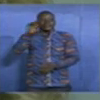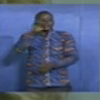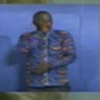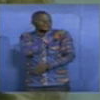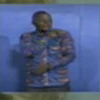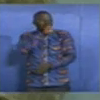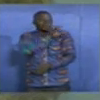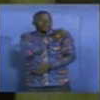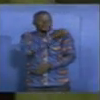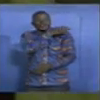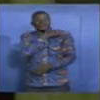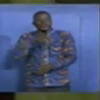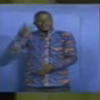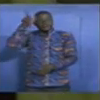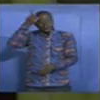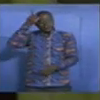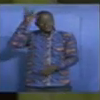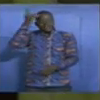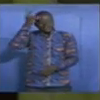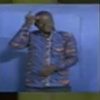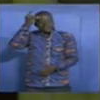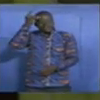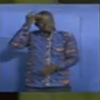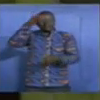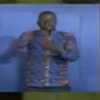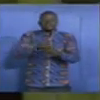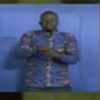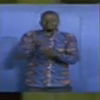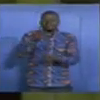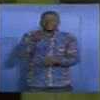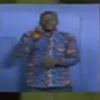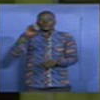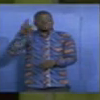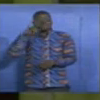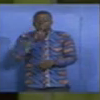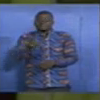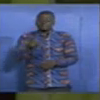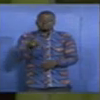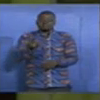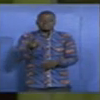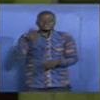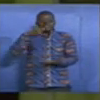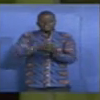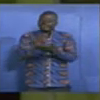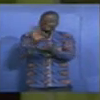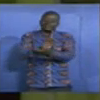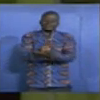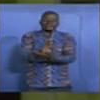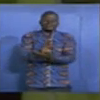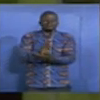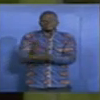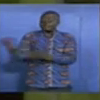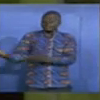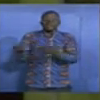et Luc Damiba. Dans l'univers des Kogloé, pour être terre à terre, c'est un film qui vous plonge sans